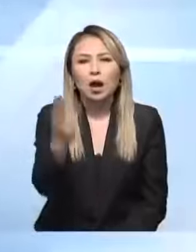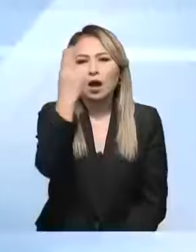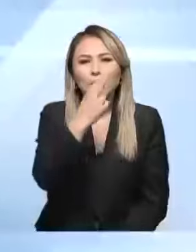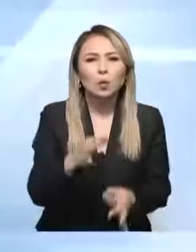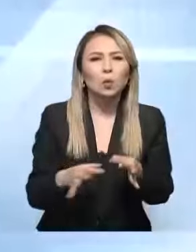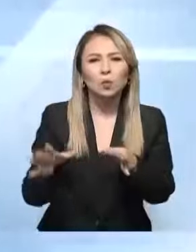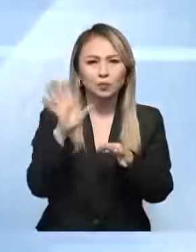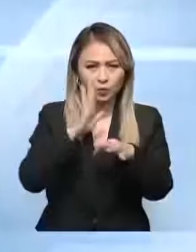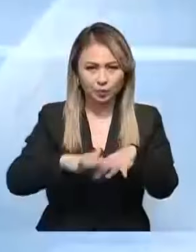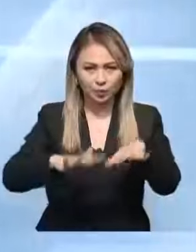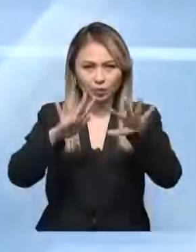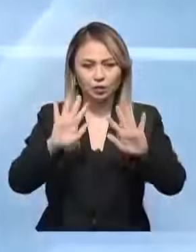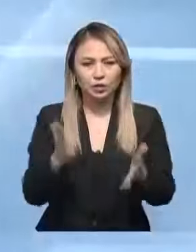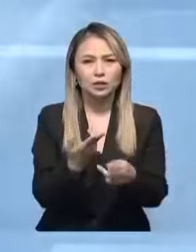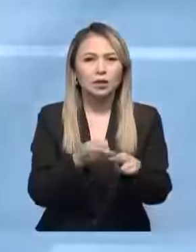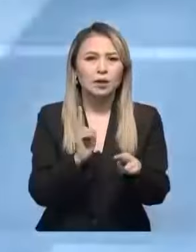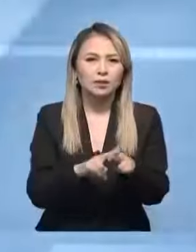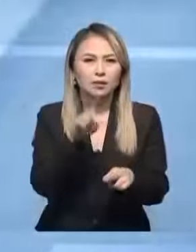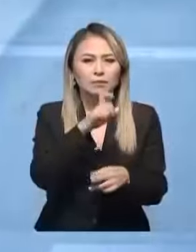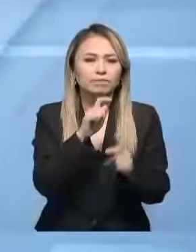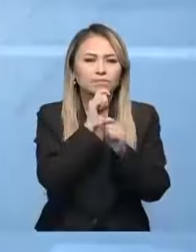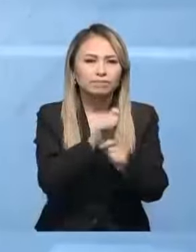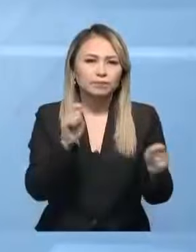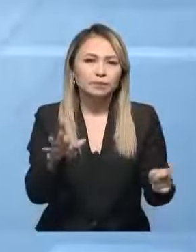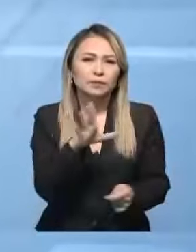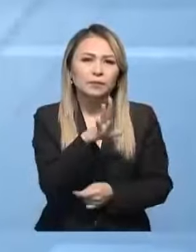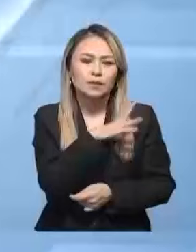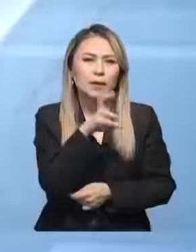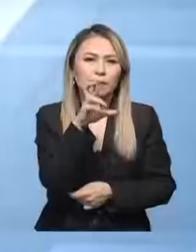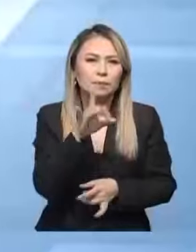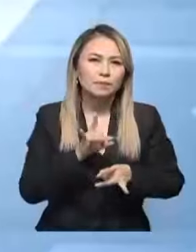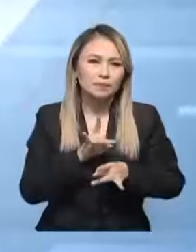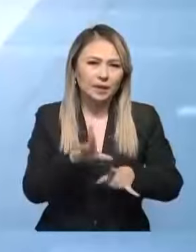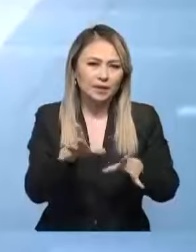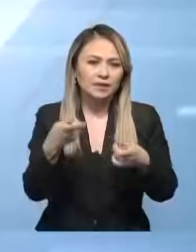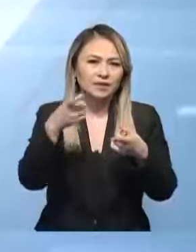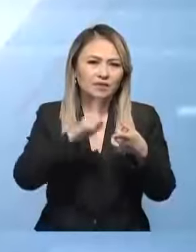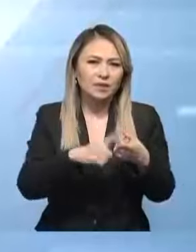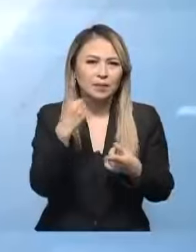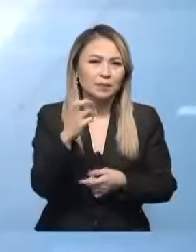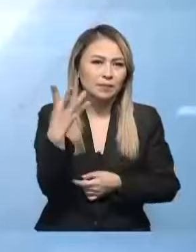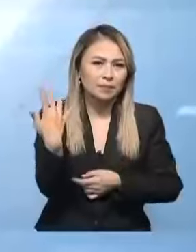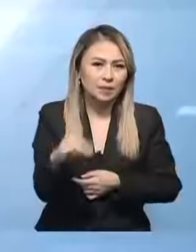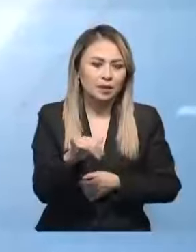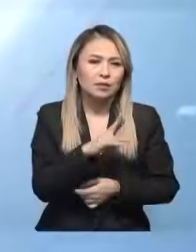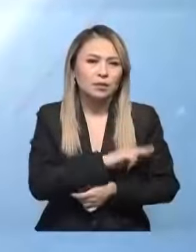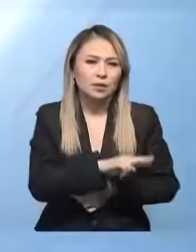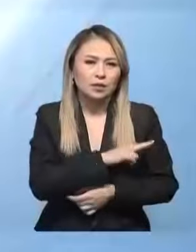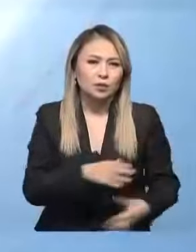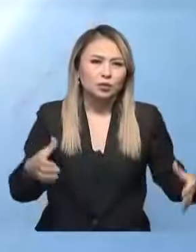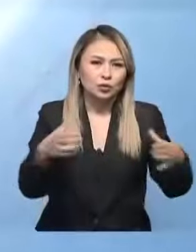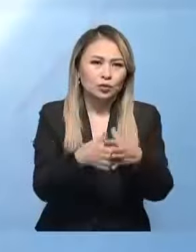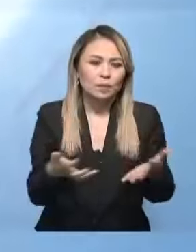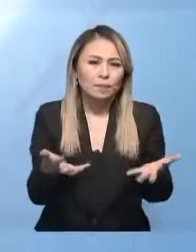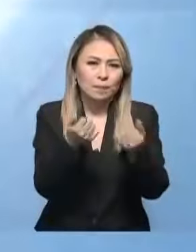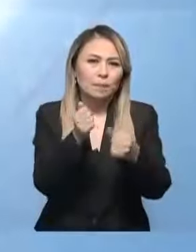Ақмола облысында тасқынға тосқын болған жандар марапатталды. Бірлік мерекесіне орай өткен шарада өңір басшысы жұмыла жұмыс істеген